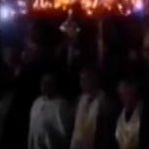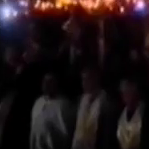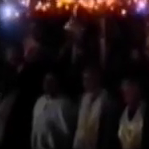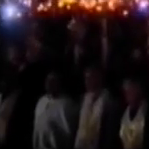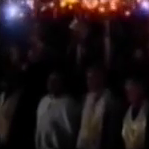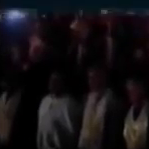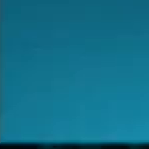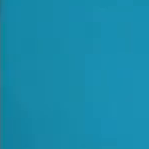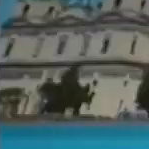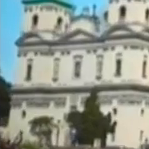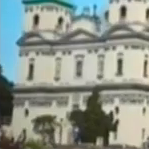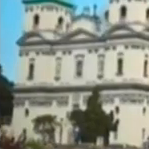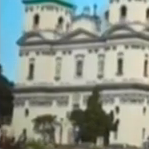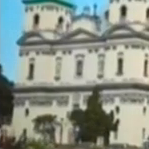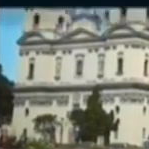Музика